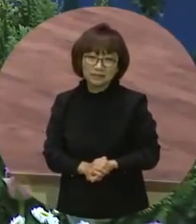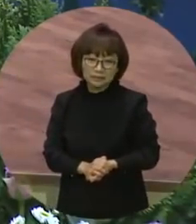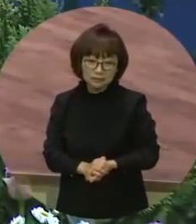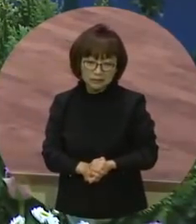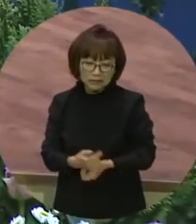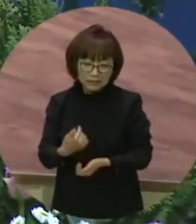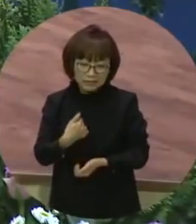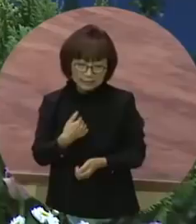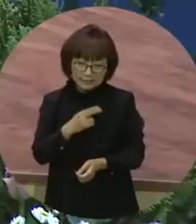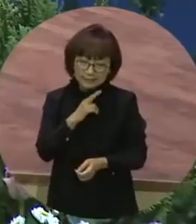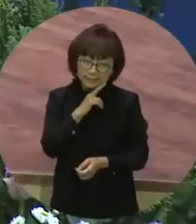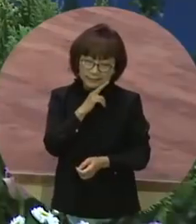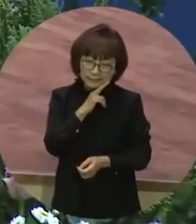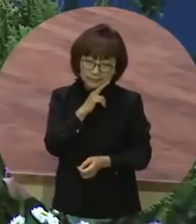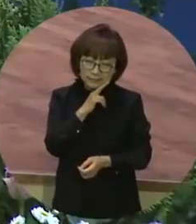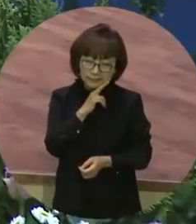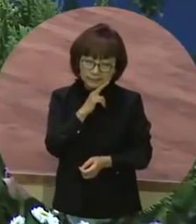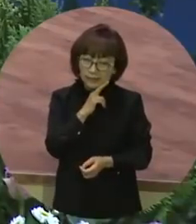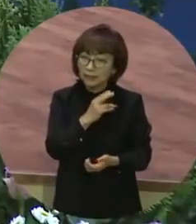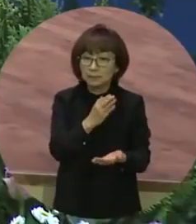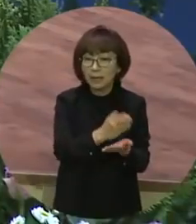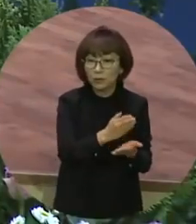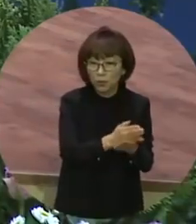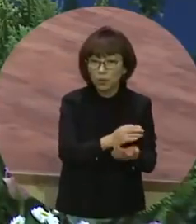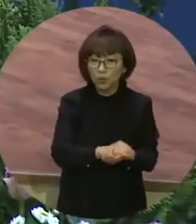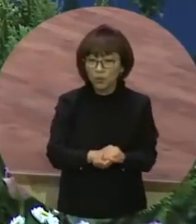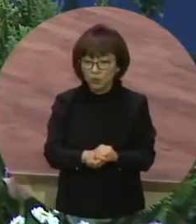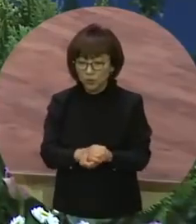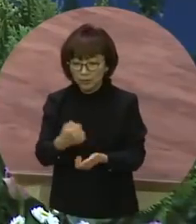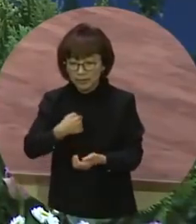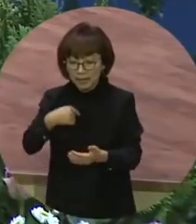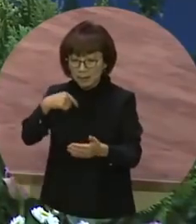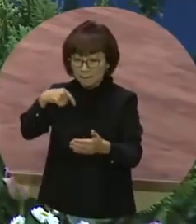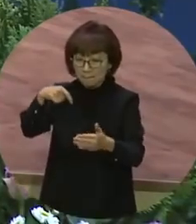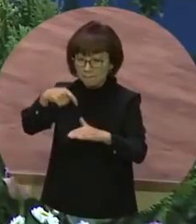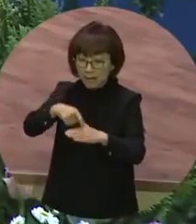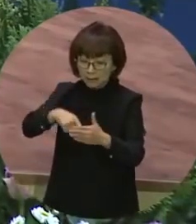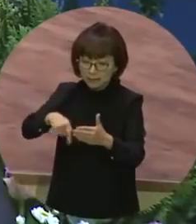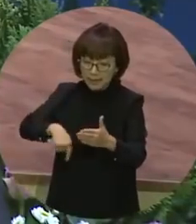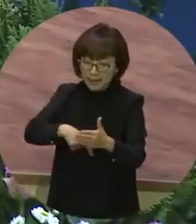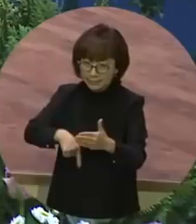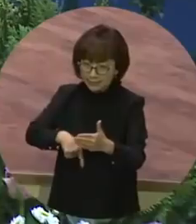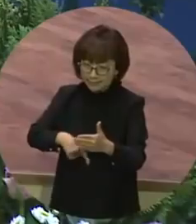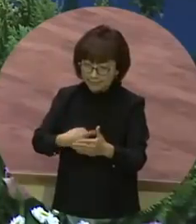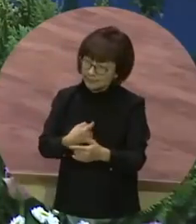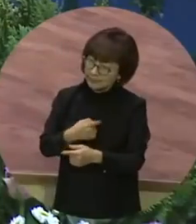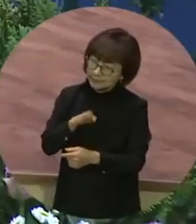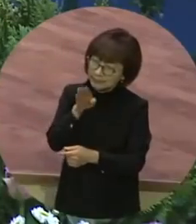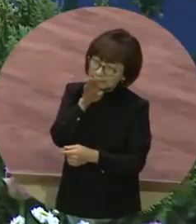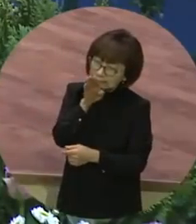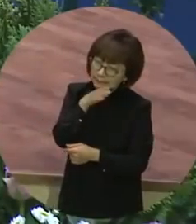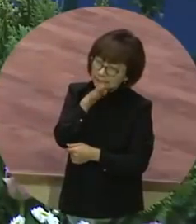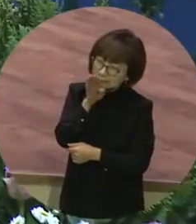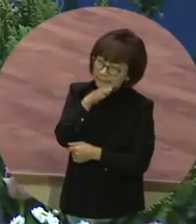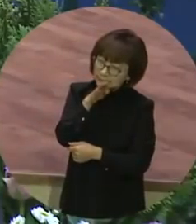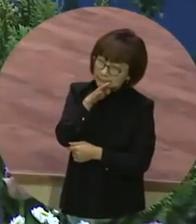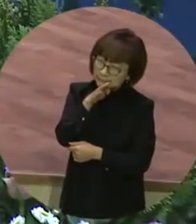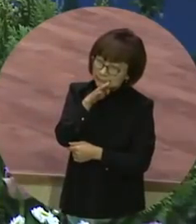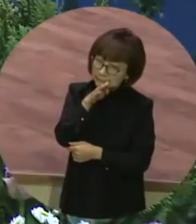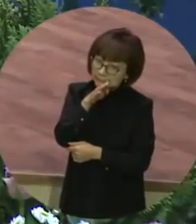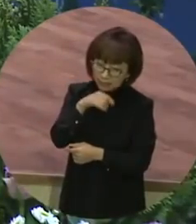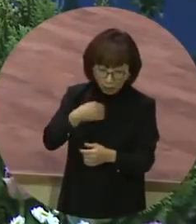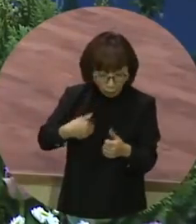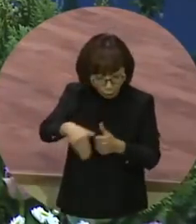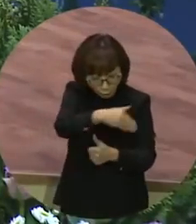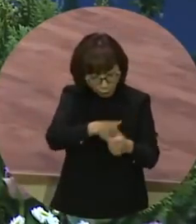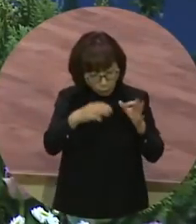싸움, 불신앙과. 사람과 싸우지 마세요. 불신앙, 나 속에 있는 내 불신앙과 싸워야 돼요. 불신앙. 환경과